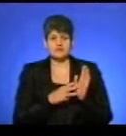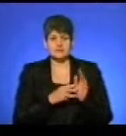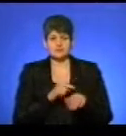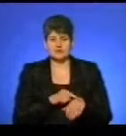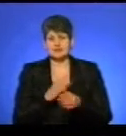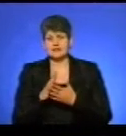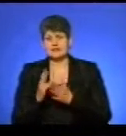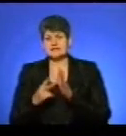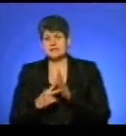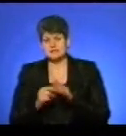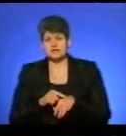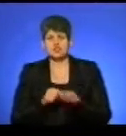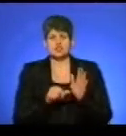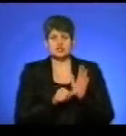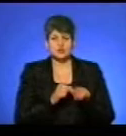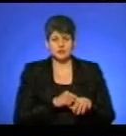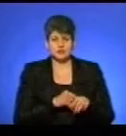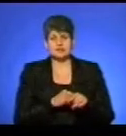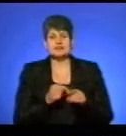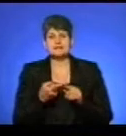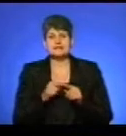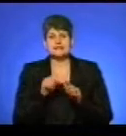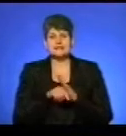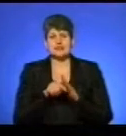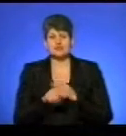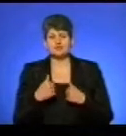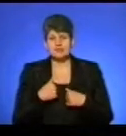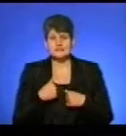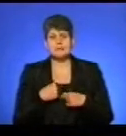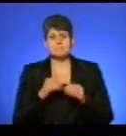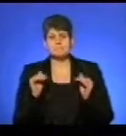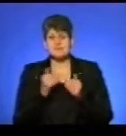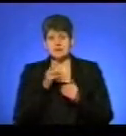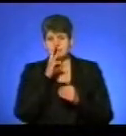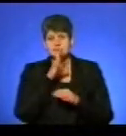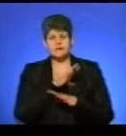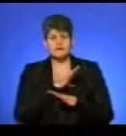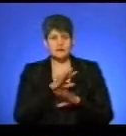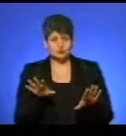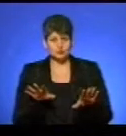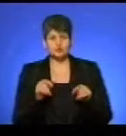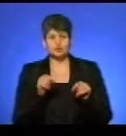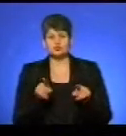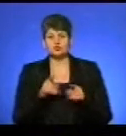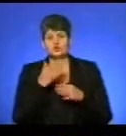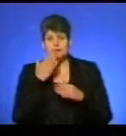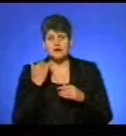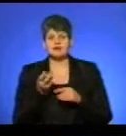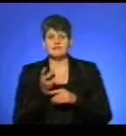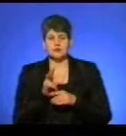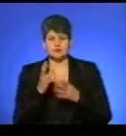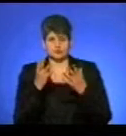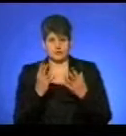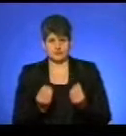є по 7 годин, по 6 годин. Ну, то значить вже, що в нас по-любому мінімальної зарплати не буде, тому що немає виходу днів і немає